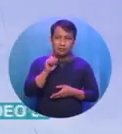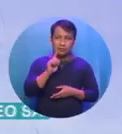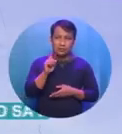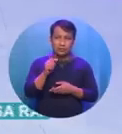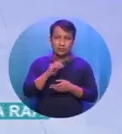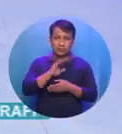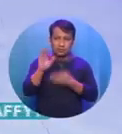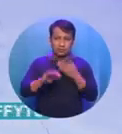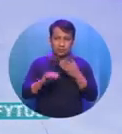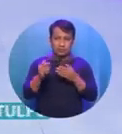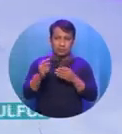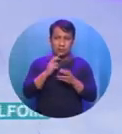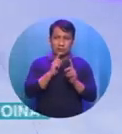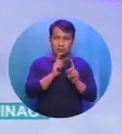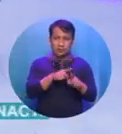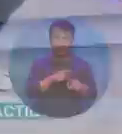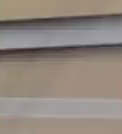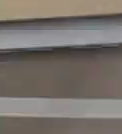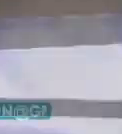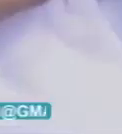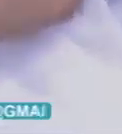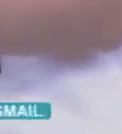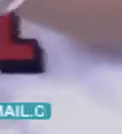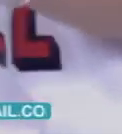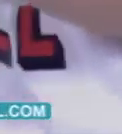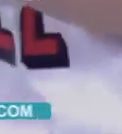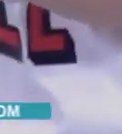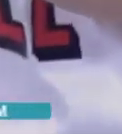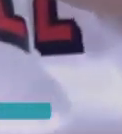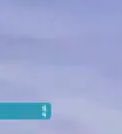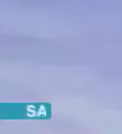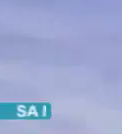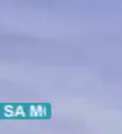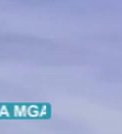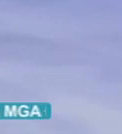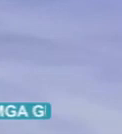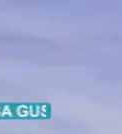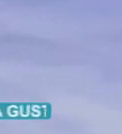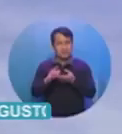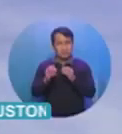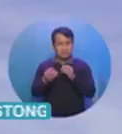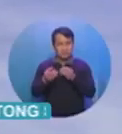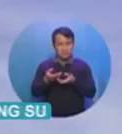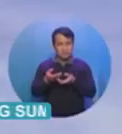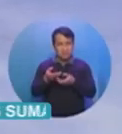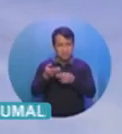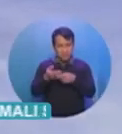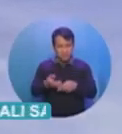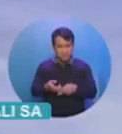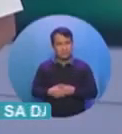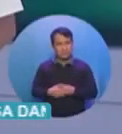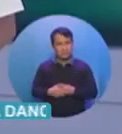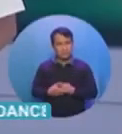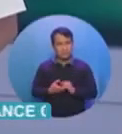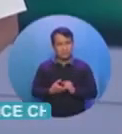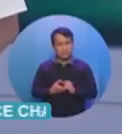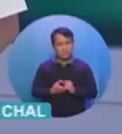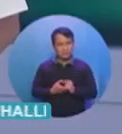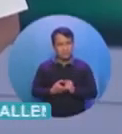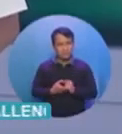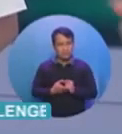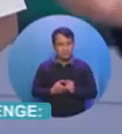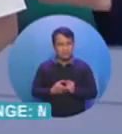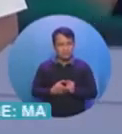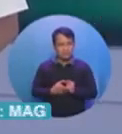aming accomplishment report. Yun, pagsulat ng mga pangalan, sige natin. Hello po.